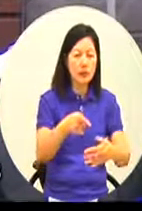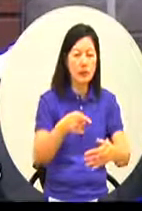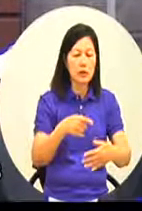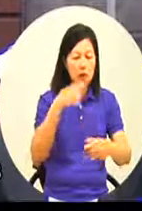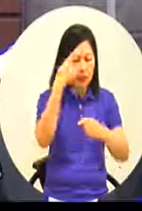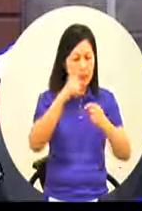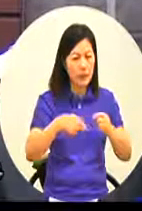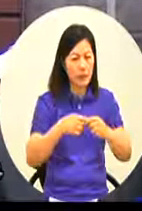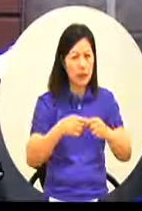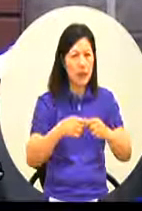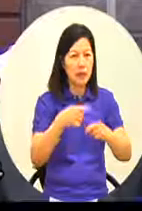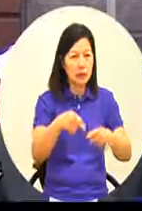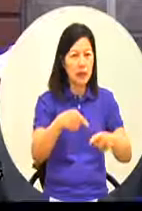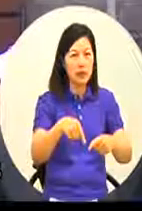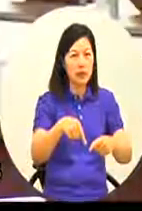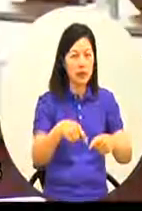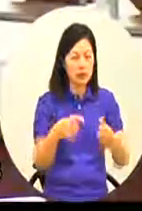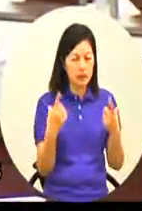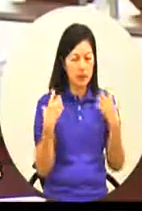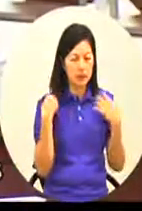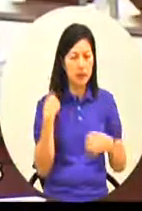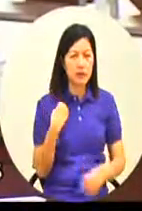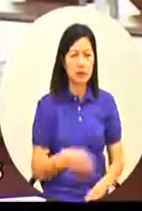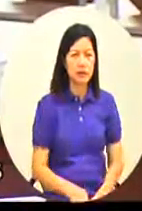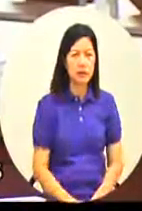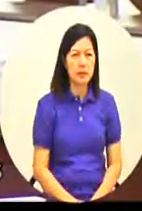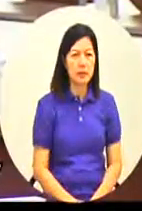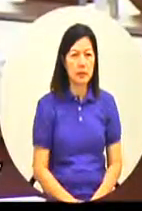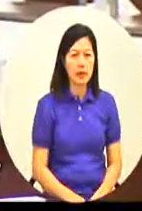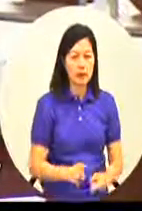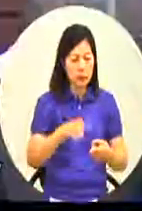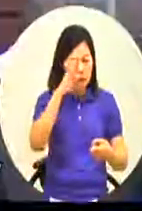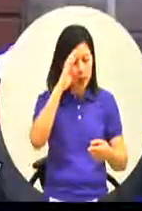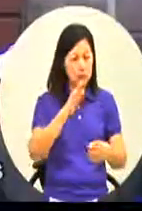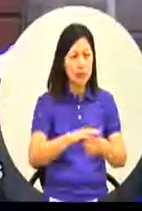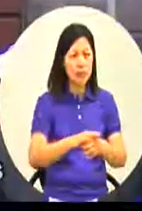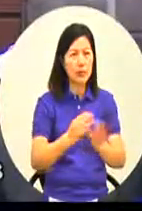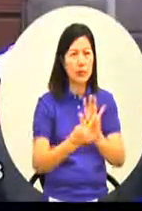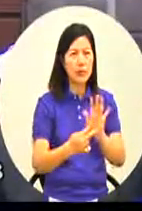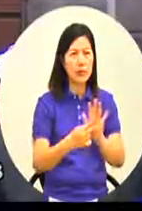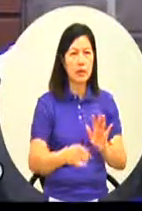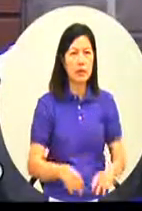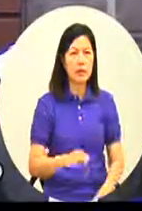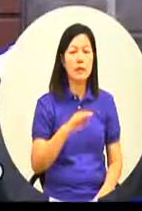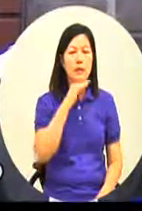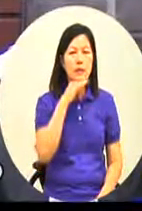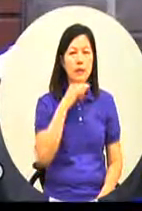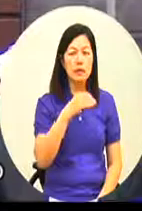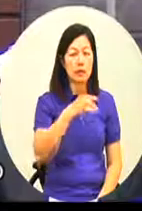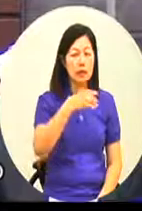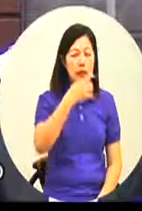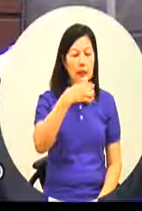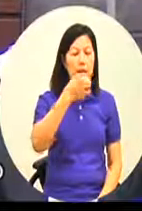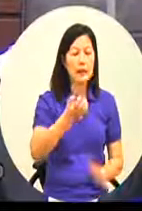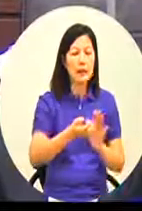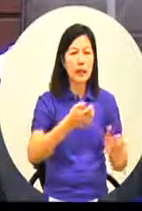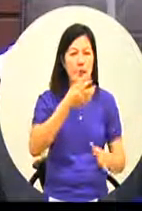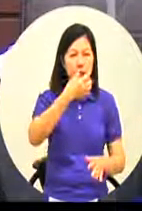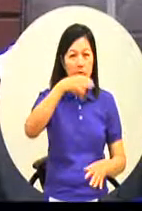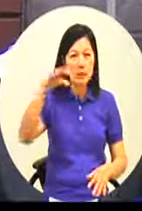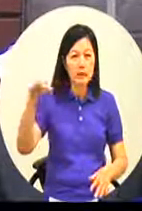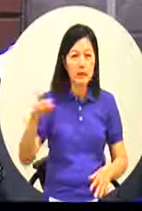不变的。以上。阿哥，迄个拍摄阁补充一下，台湾头拄仔咧讲凤山计划比